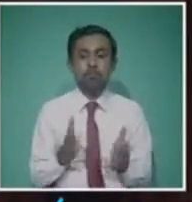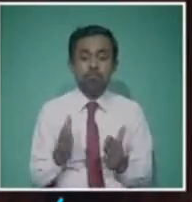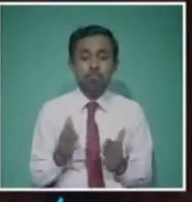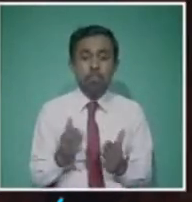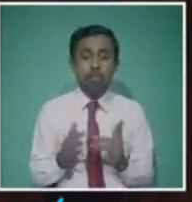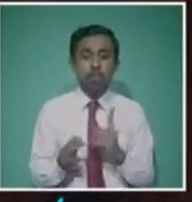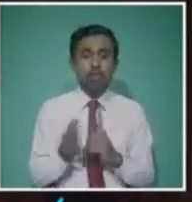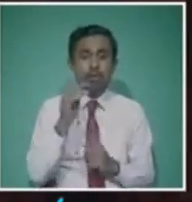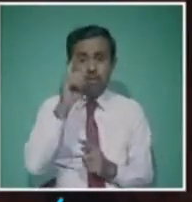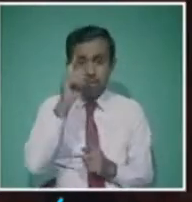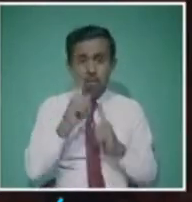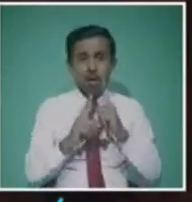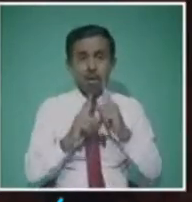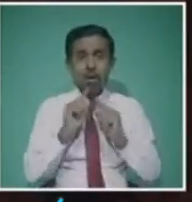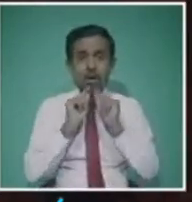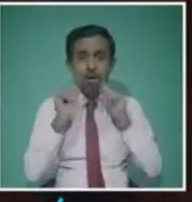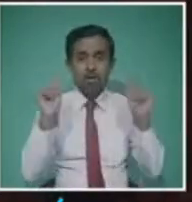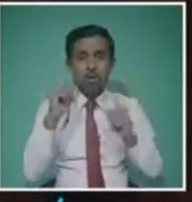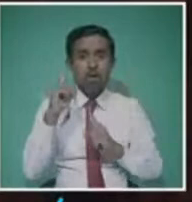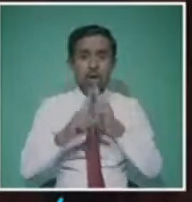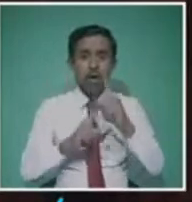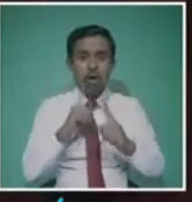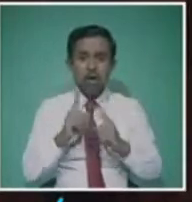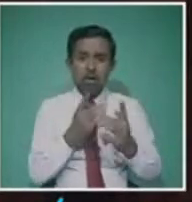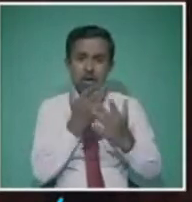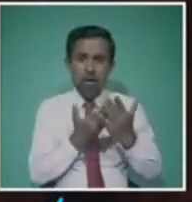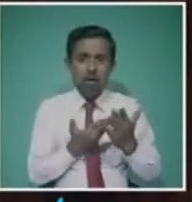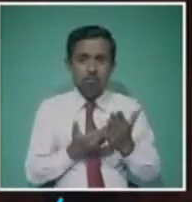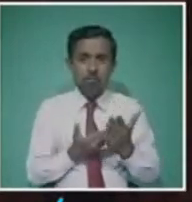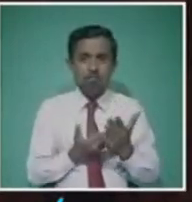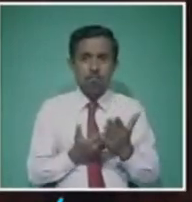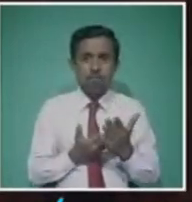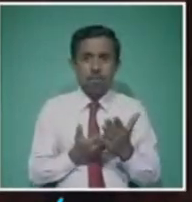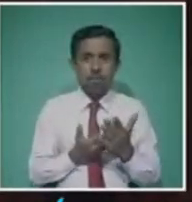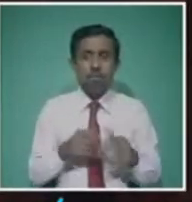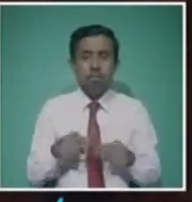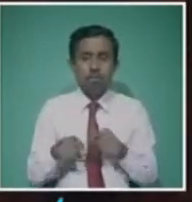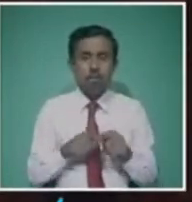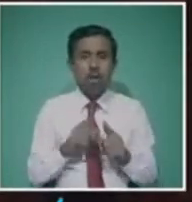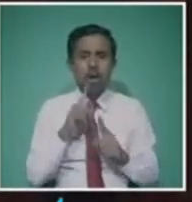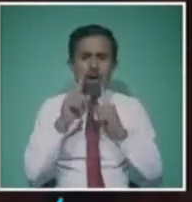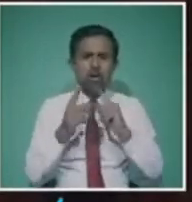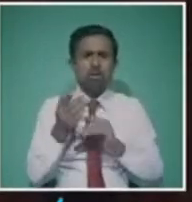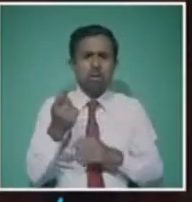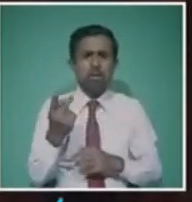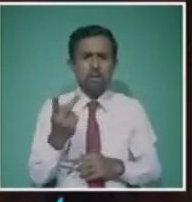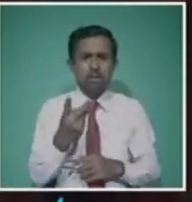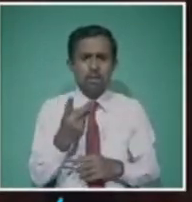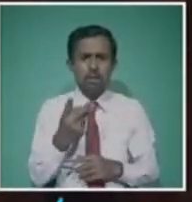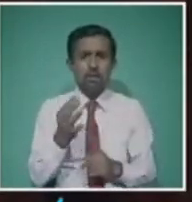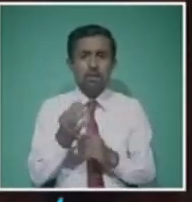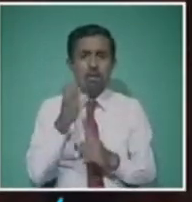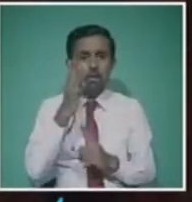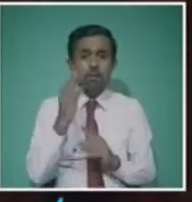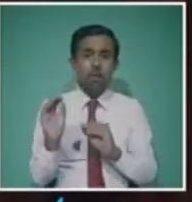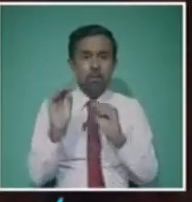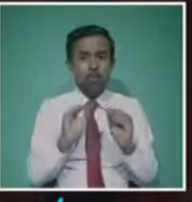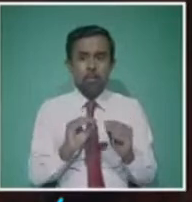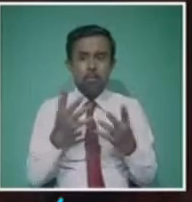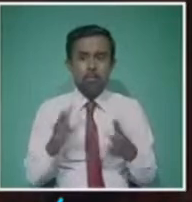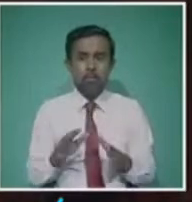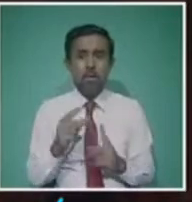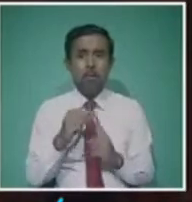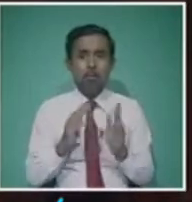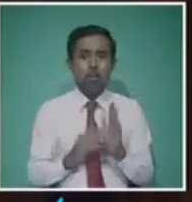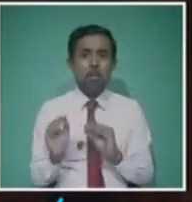බැලුවම ජනාධිපත්‍යමය කතාව ජනාධිපත්‍යමය කතාව සඳහන් කළා එතුමා මේ වගේ කතා දැන් කිහිපයක් ජනාධිපති වුණාට පස්සේ කරා